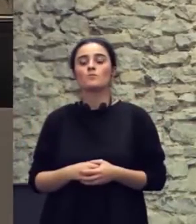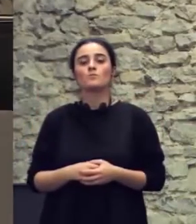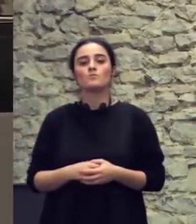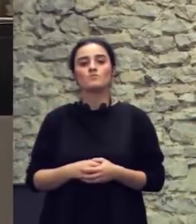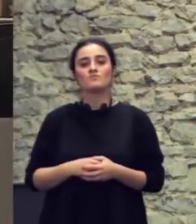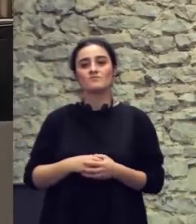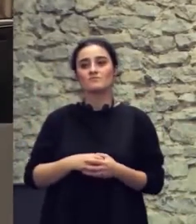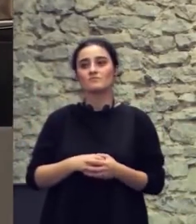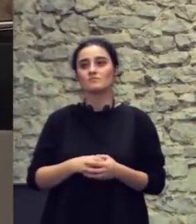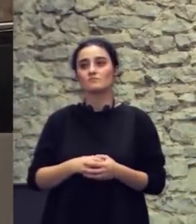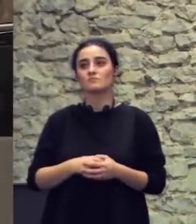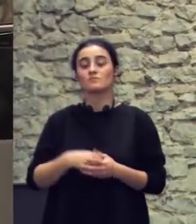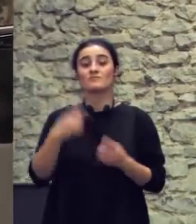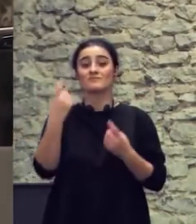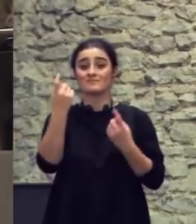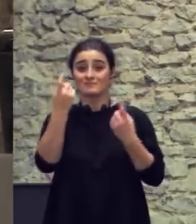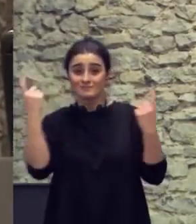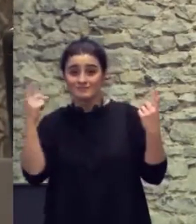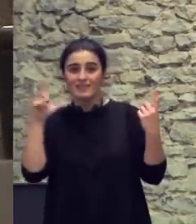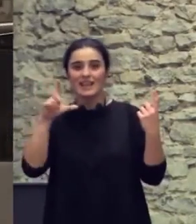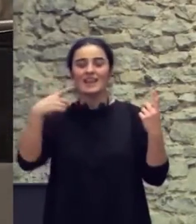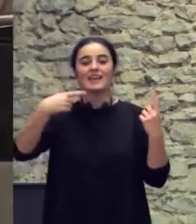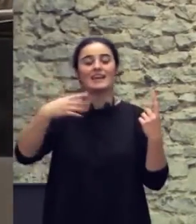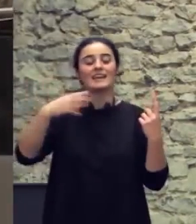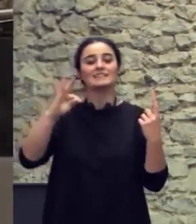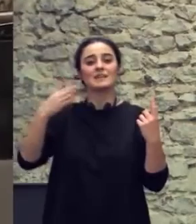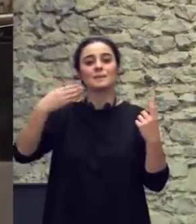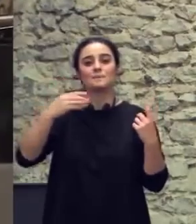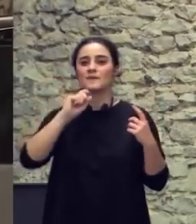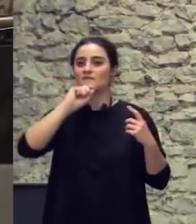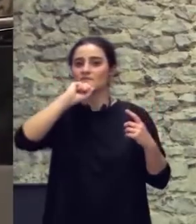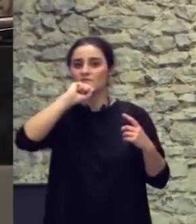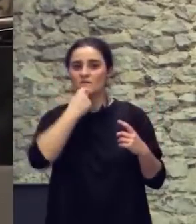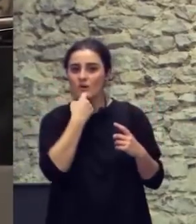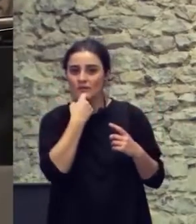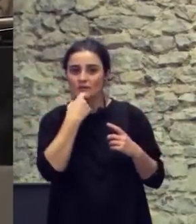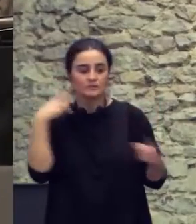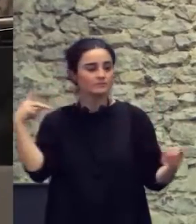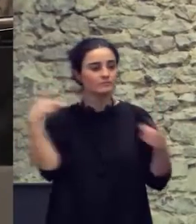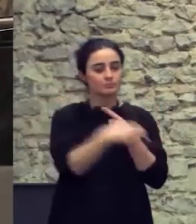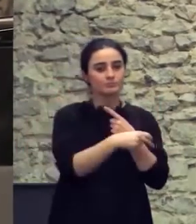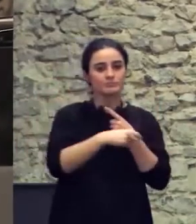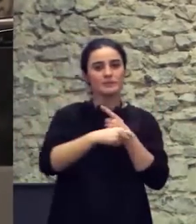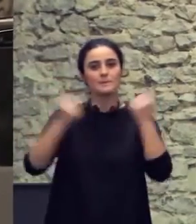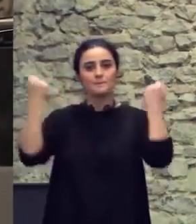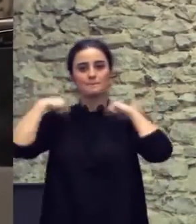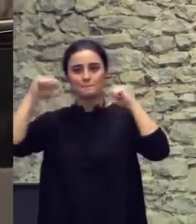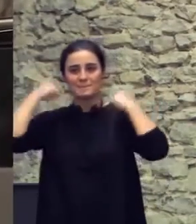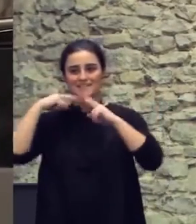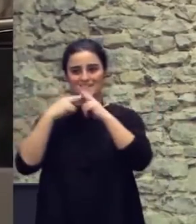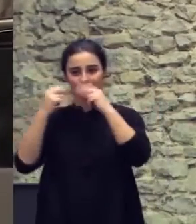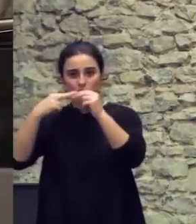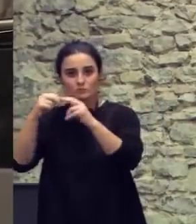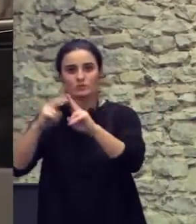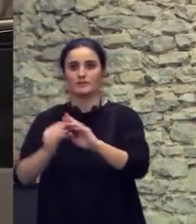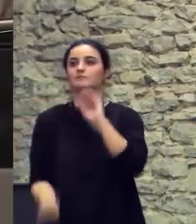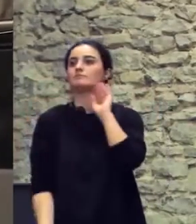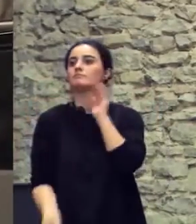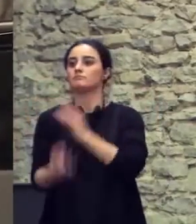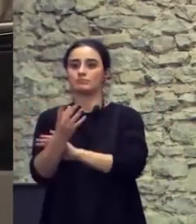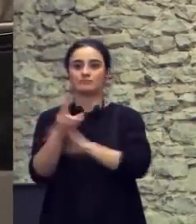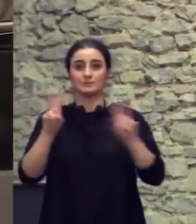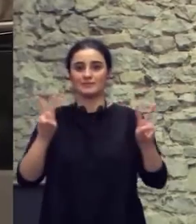ikasgeletan LGTB fobia prebenitzea eta praktikak eraldatzaileak eraikitzea da izenburu